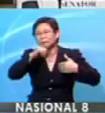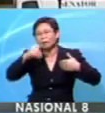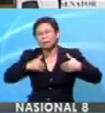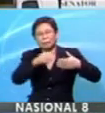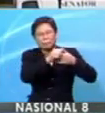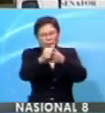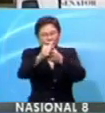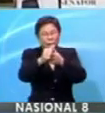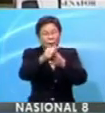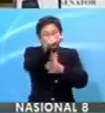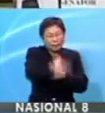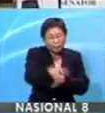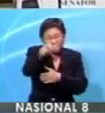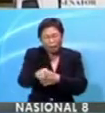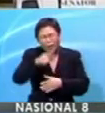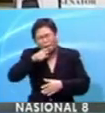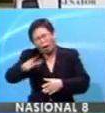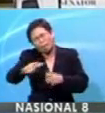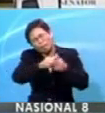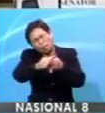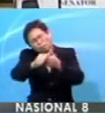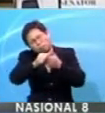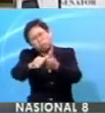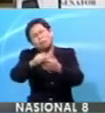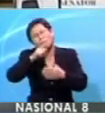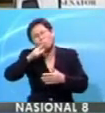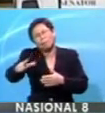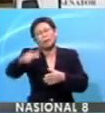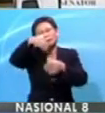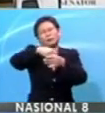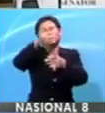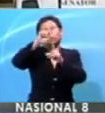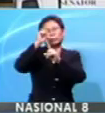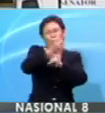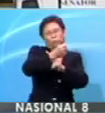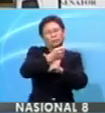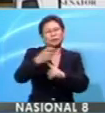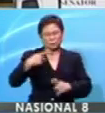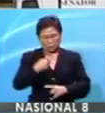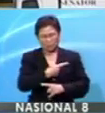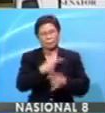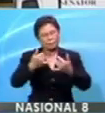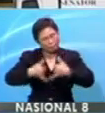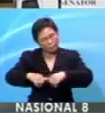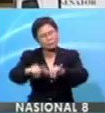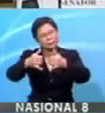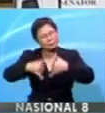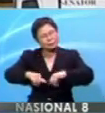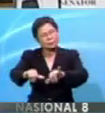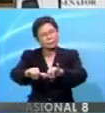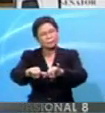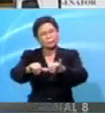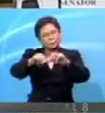kepimpinan persatuan sukan yang terlalu lama dalam satu persatuan kita masih lagi sedang